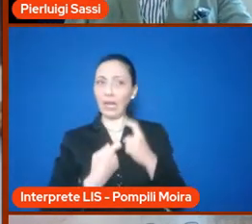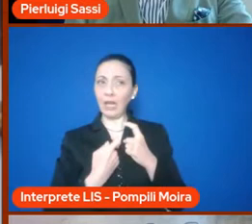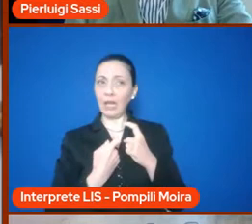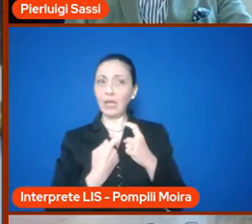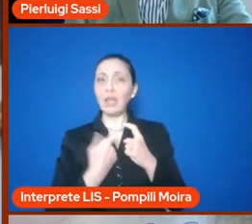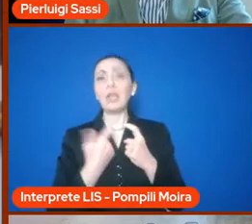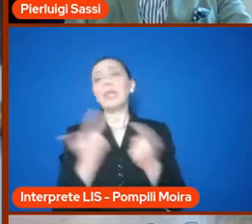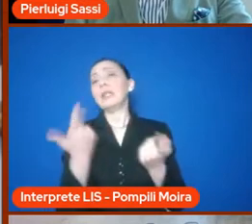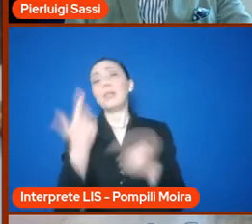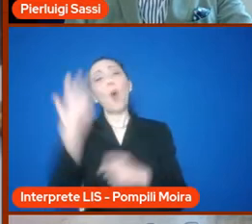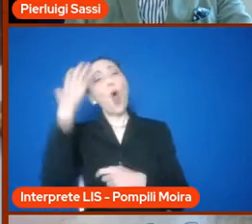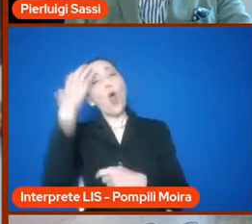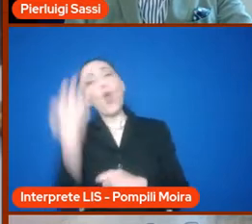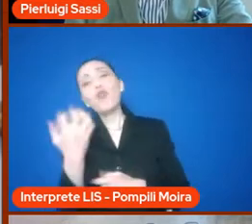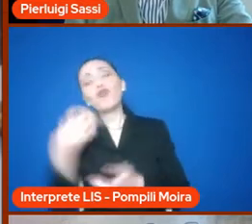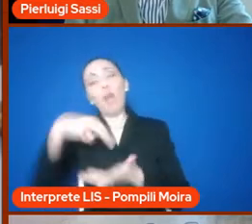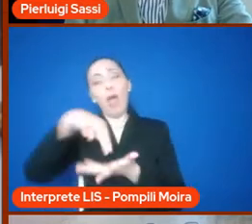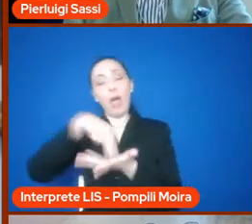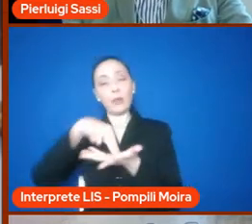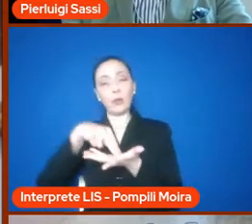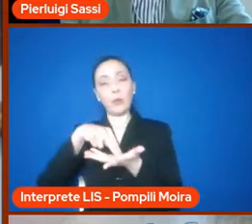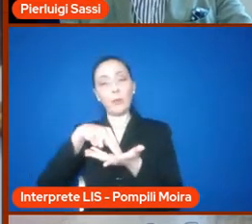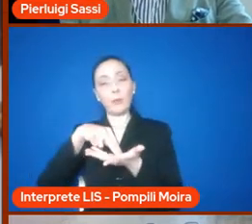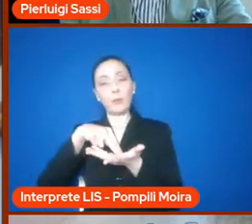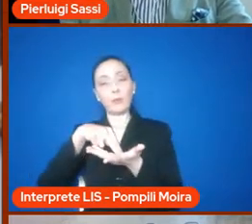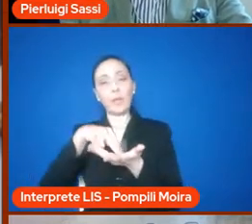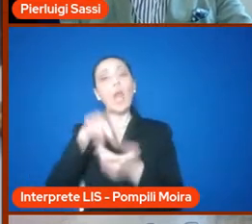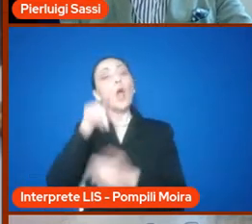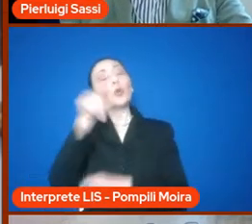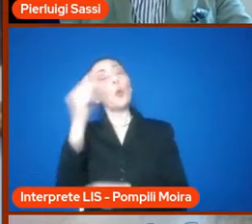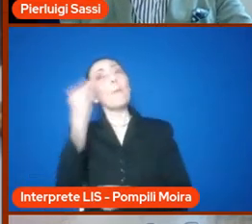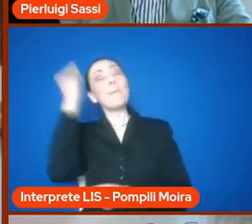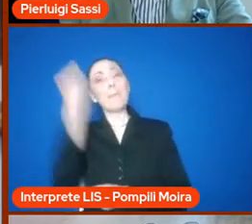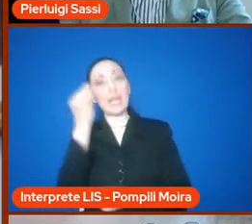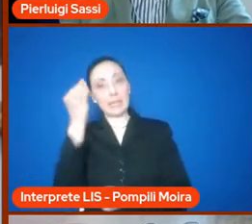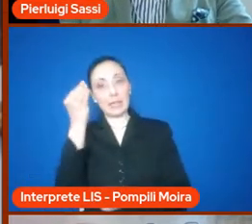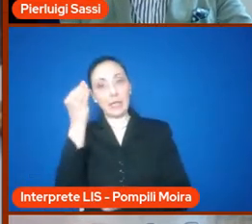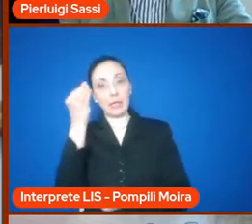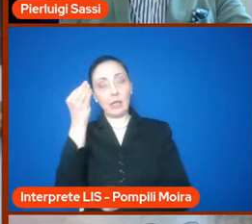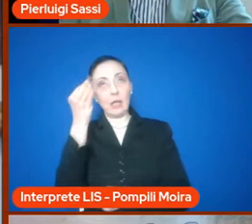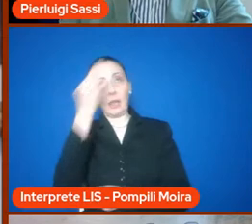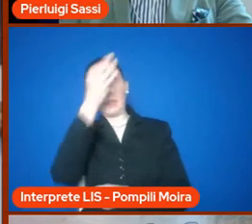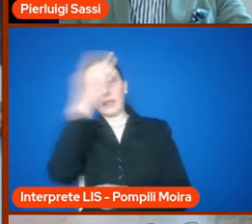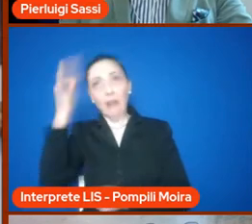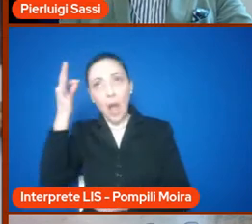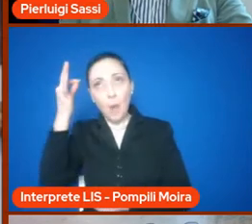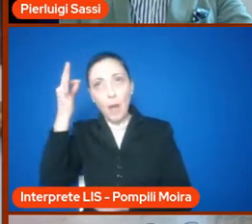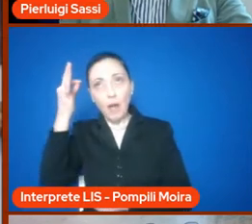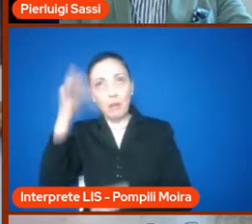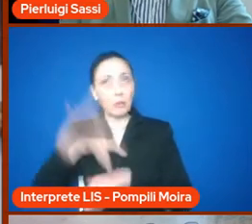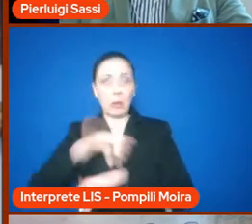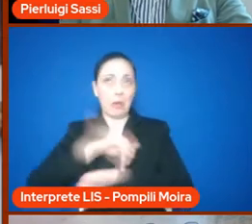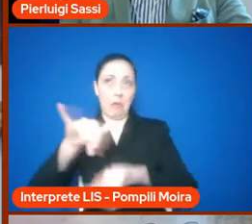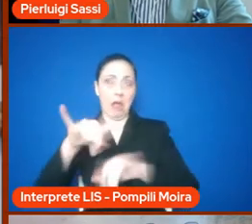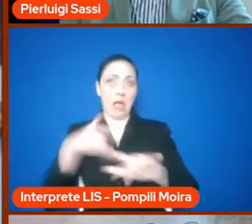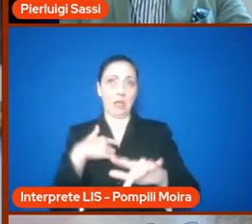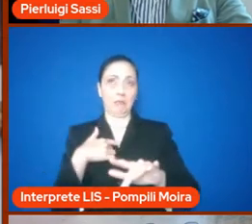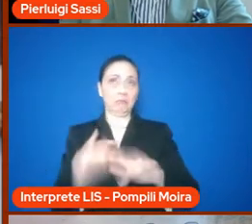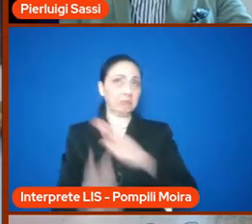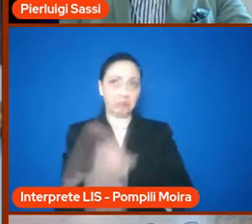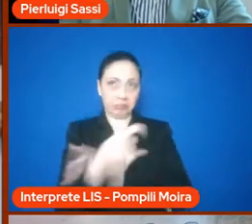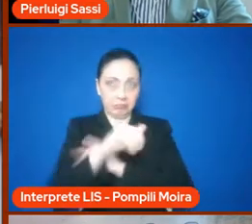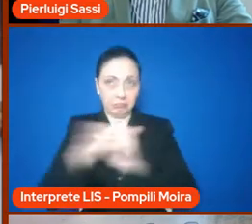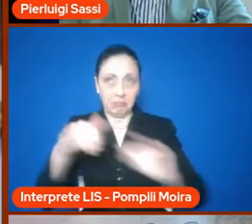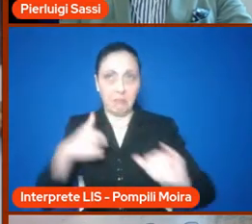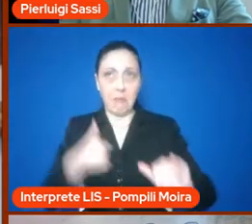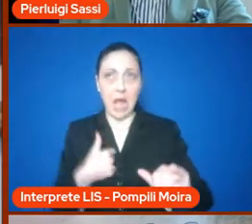Se tu pensi che gli shock non accadranno, perché devi discutere di resilienza? E l'argomento del capo di